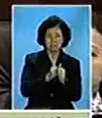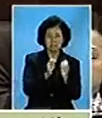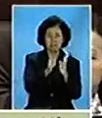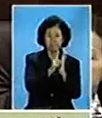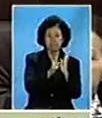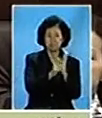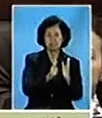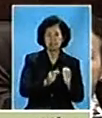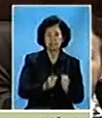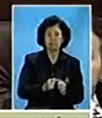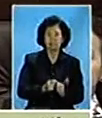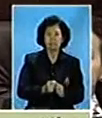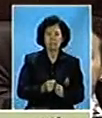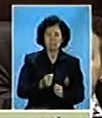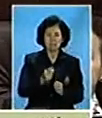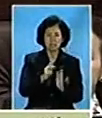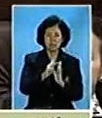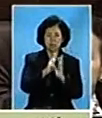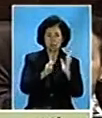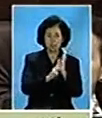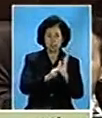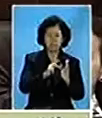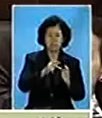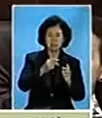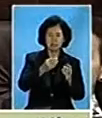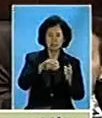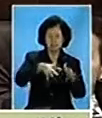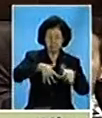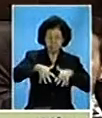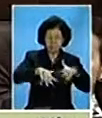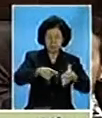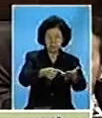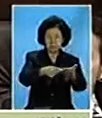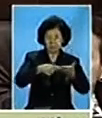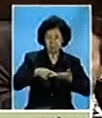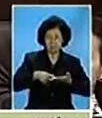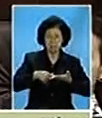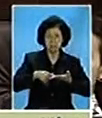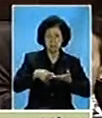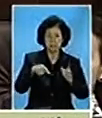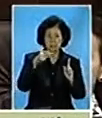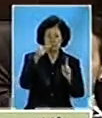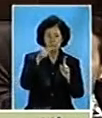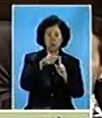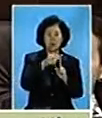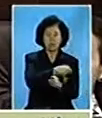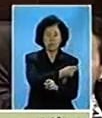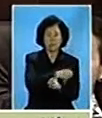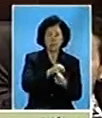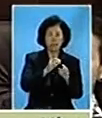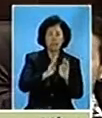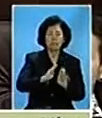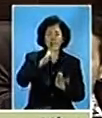ที่กฎหมายฉบับประชาชนที่ได้เสนอมานั้นมีเฉพาะวิชาชีพการแพทย์แผนไทยเท่านั้นที่